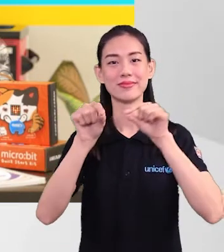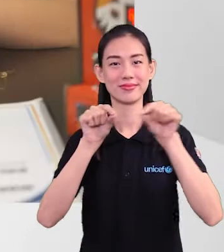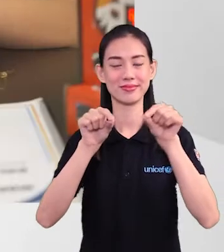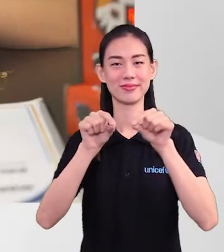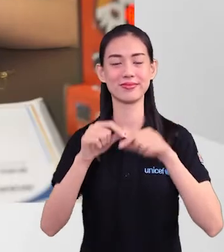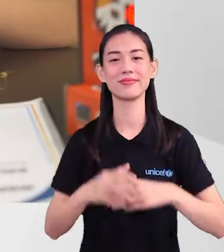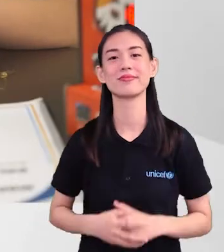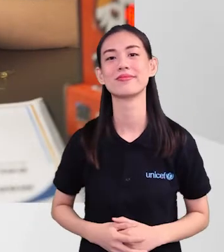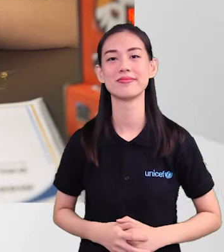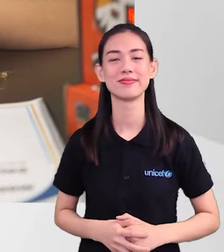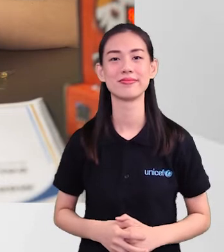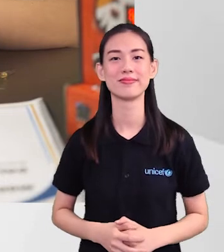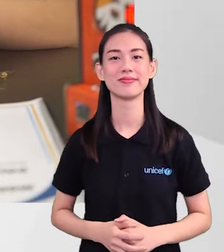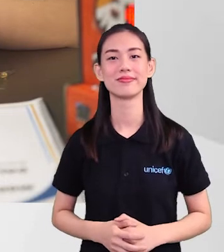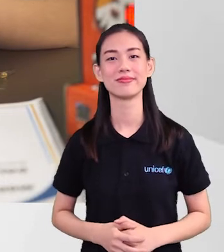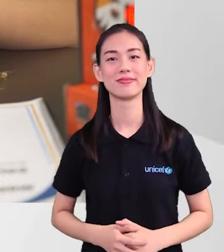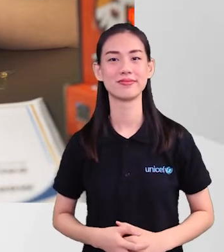Microbit.